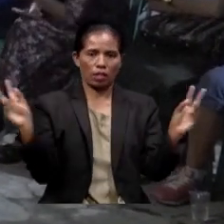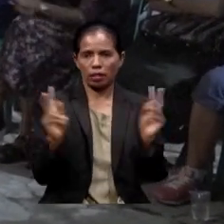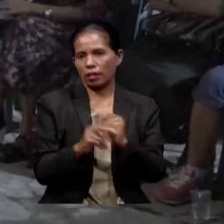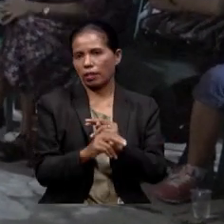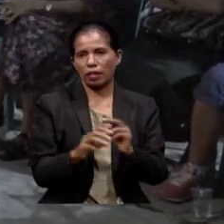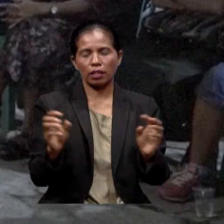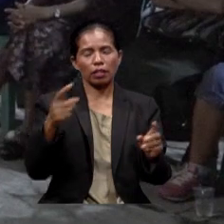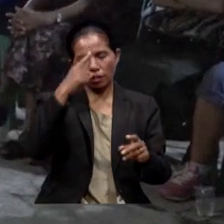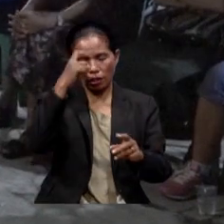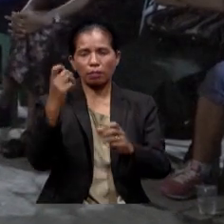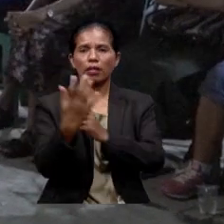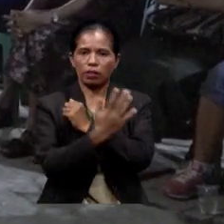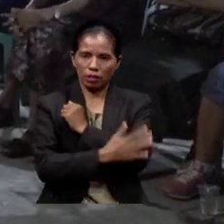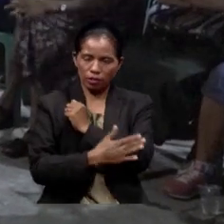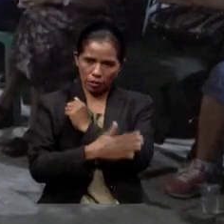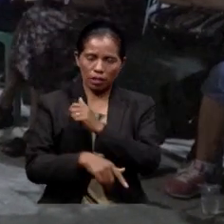Raine